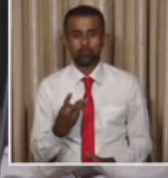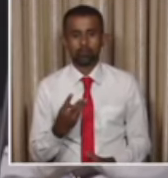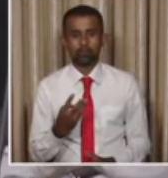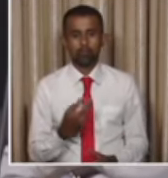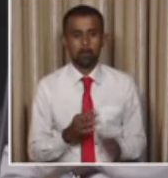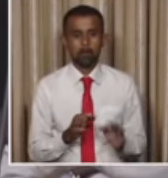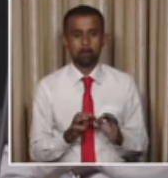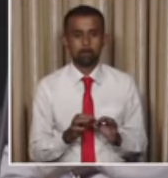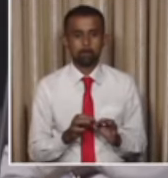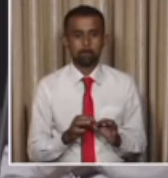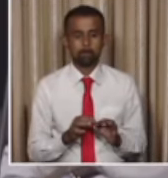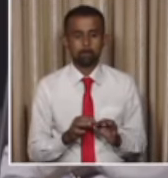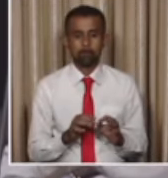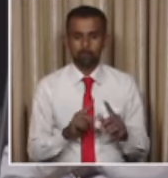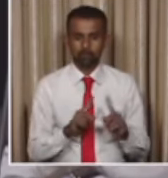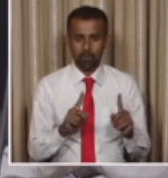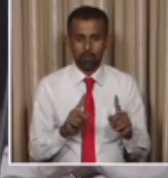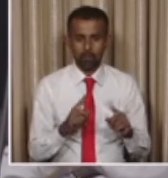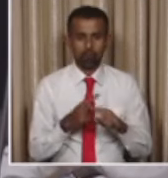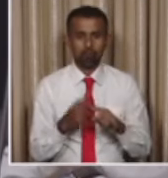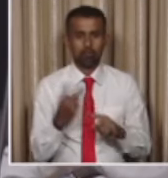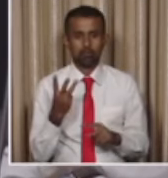බිලියන 10 වත් 3යි.